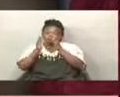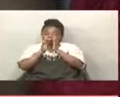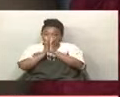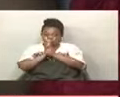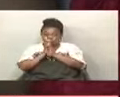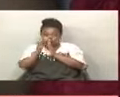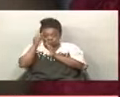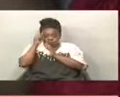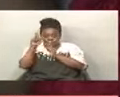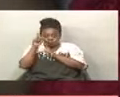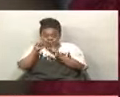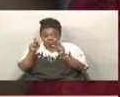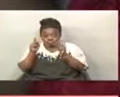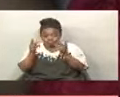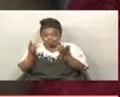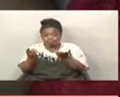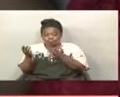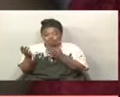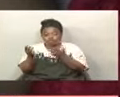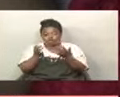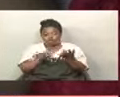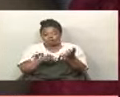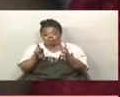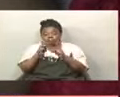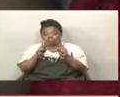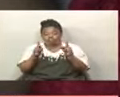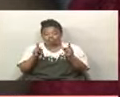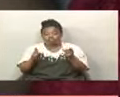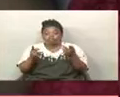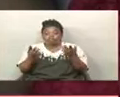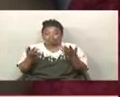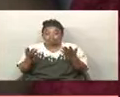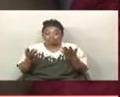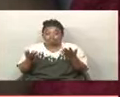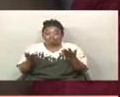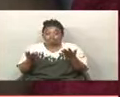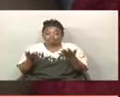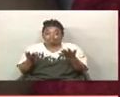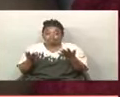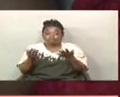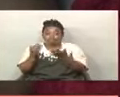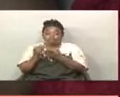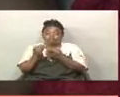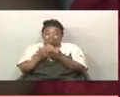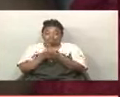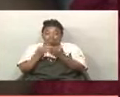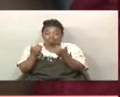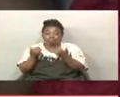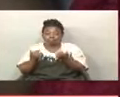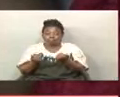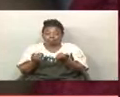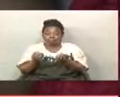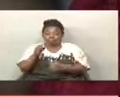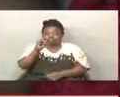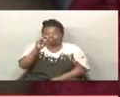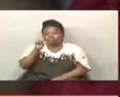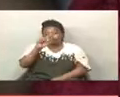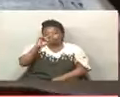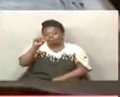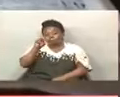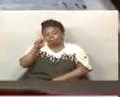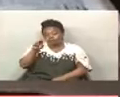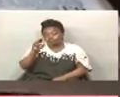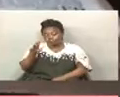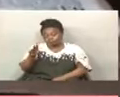abantu, tugenda kwagala kutwaniriza abantu abalokole n'abatali balokole, kubanga bino si mitiwa byange nga Pastor Manje, kitiibwa kya